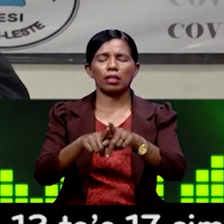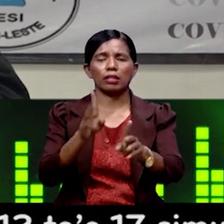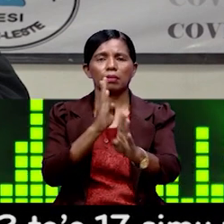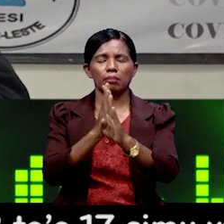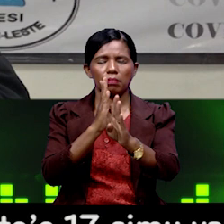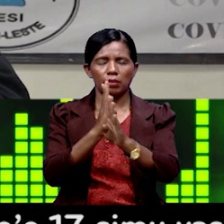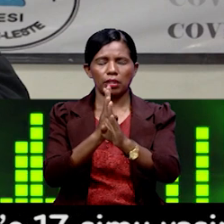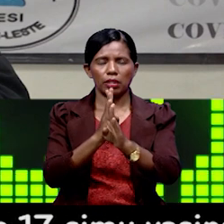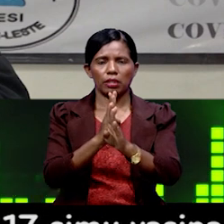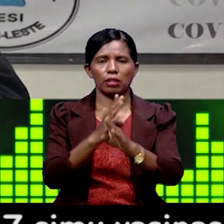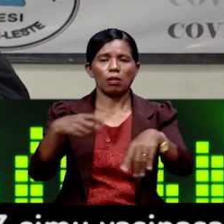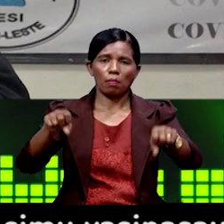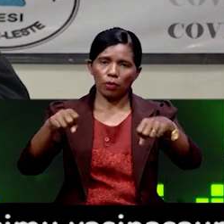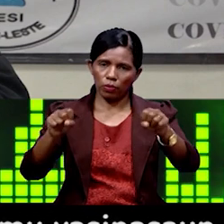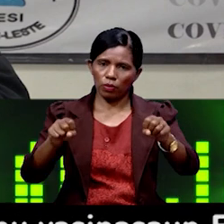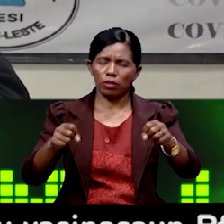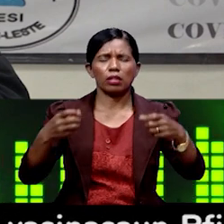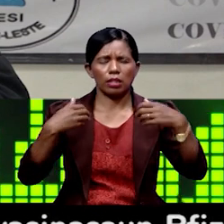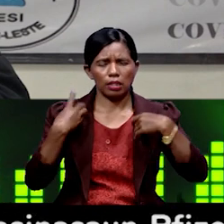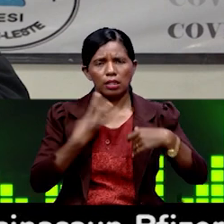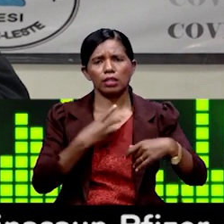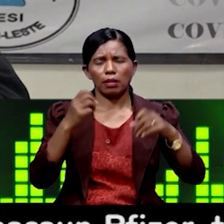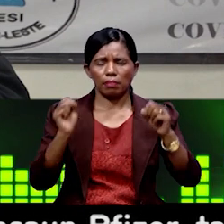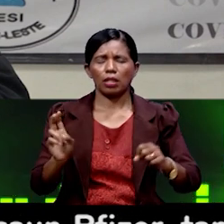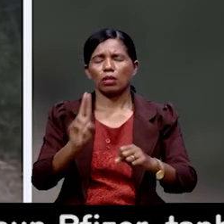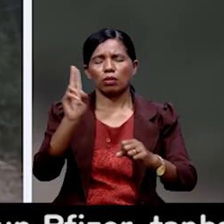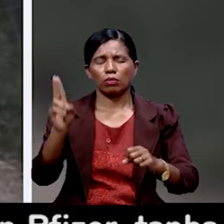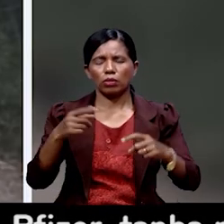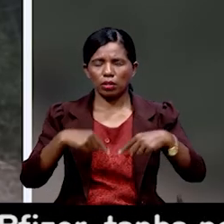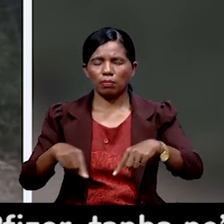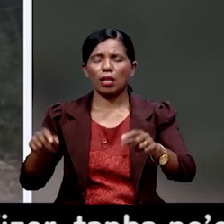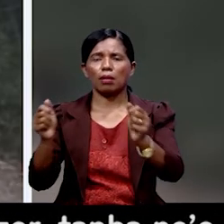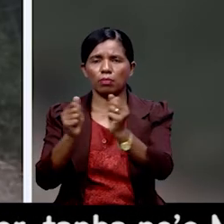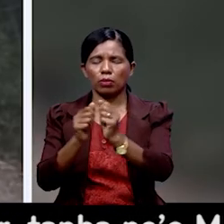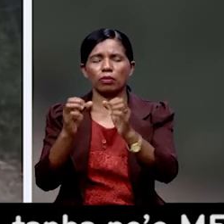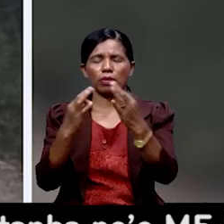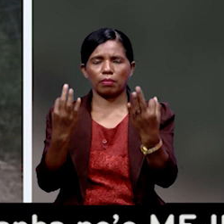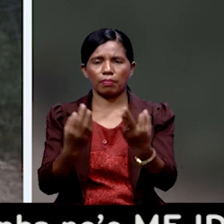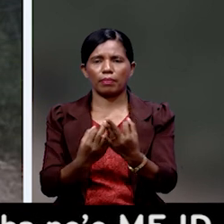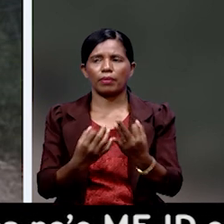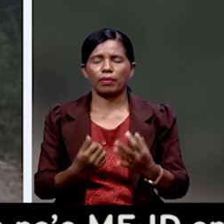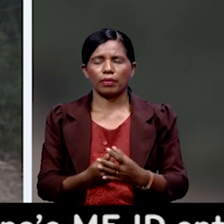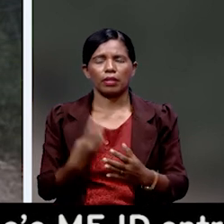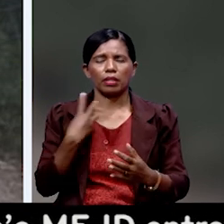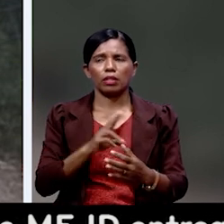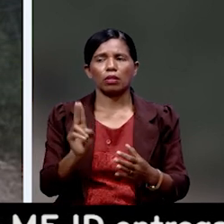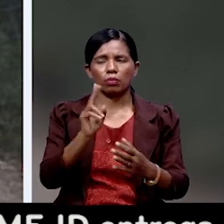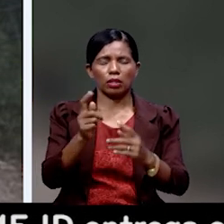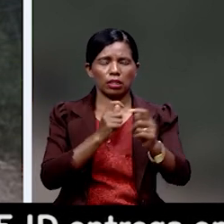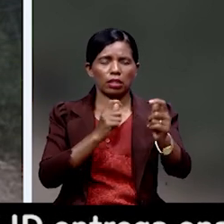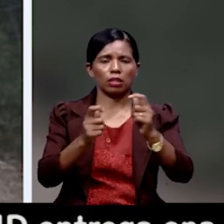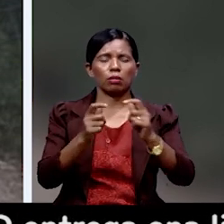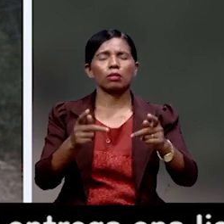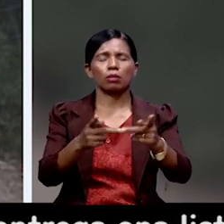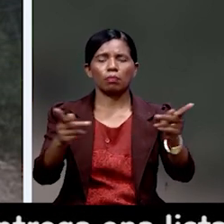microlet motor ita bele usa hori ba feri so itinya familia ita sa buat sira ne transporte público la